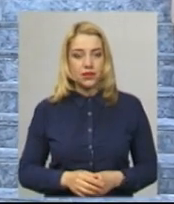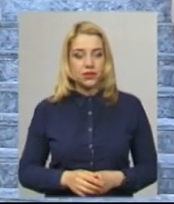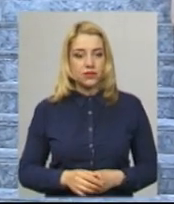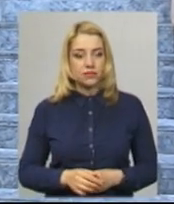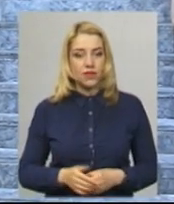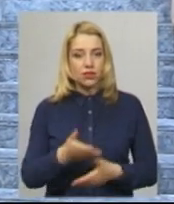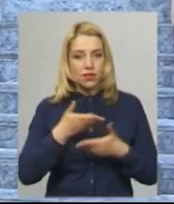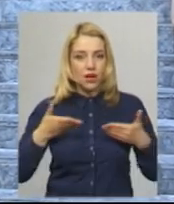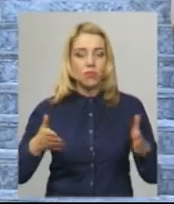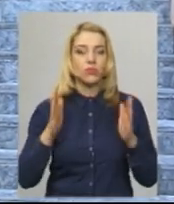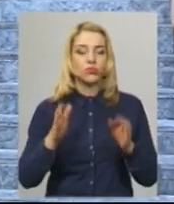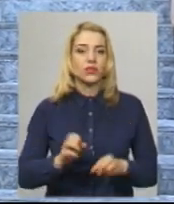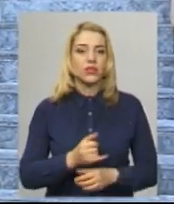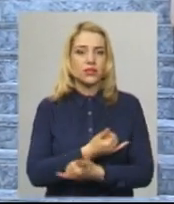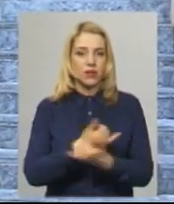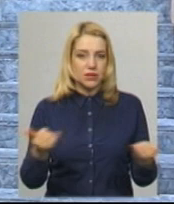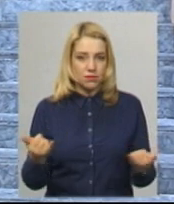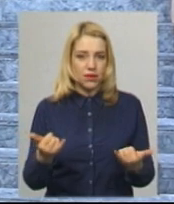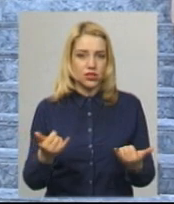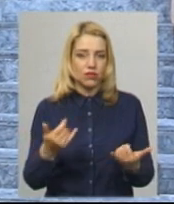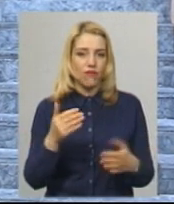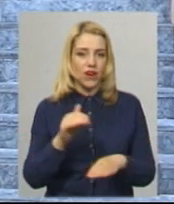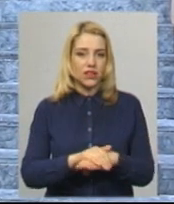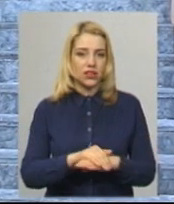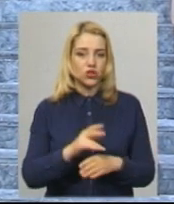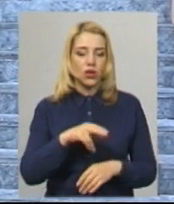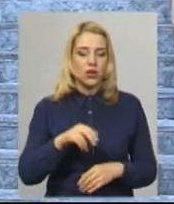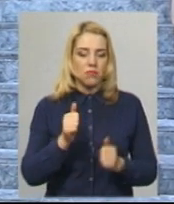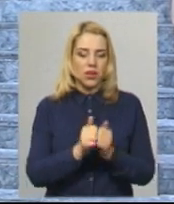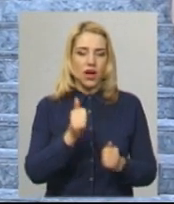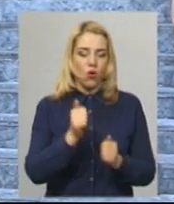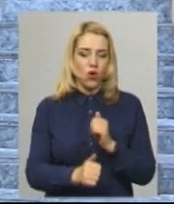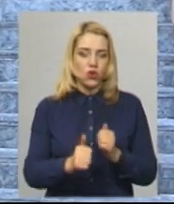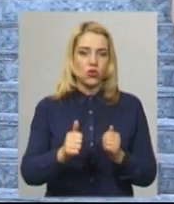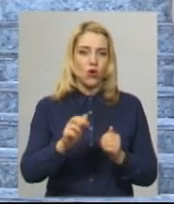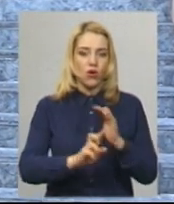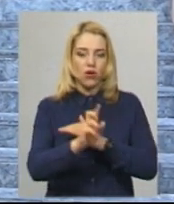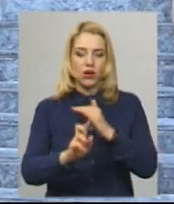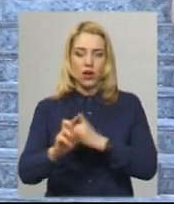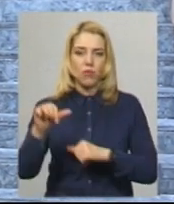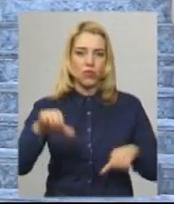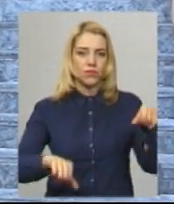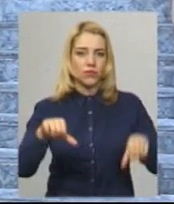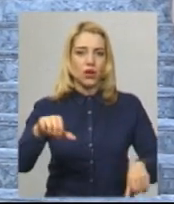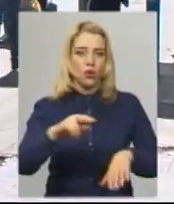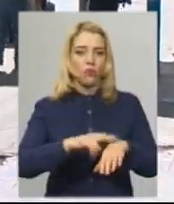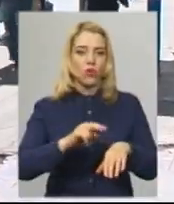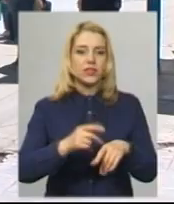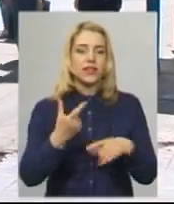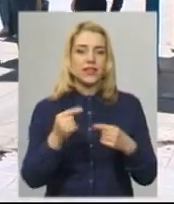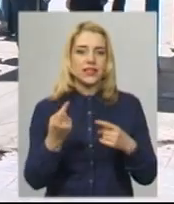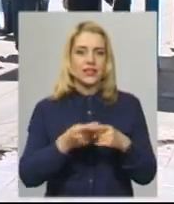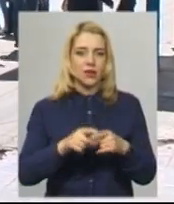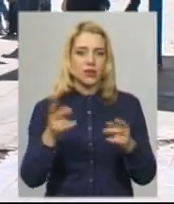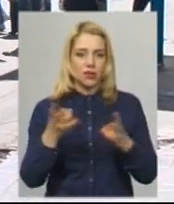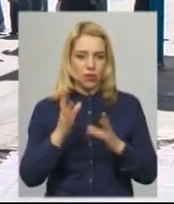буде забезпечено фактично біля кожного храму розстановка працівників поліції, де це буде необхідно. У